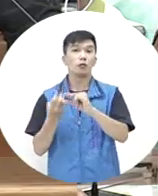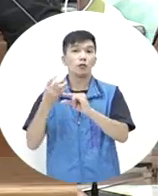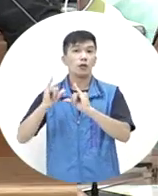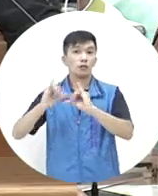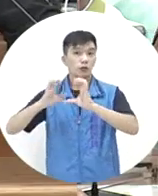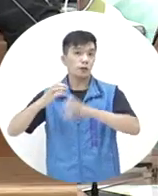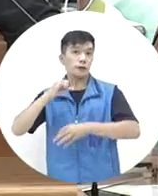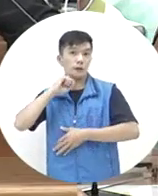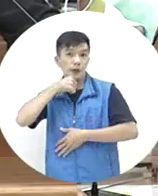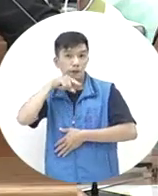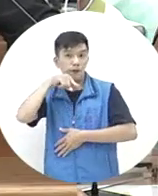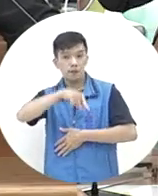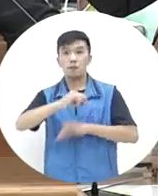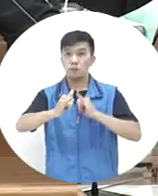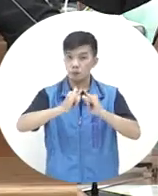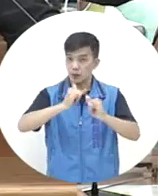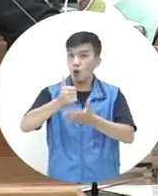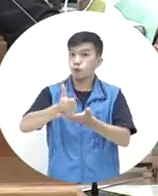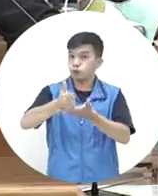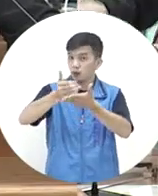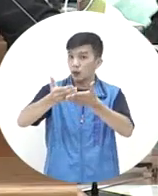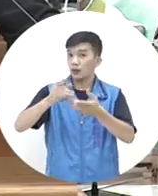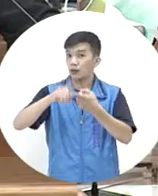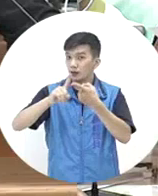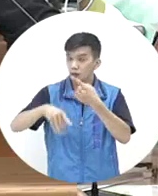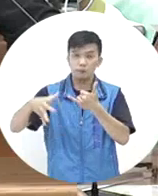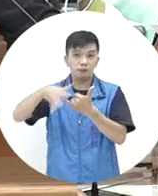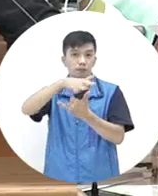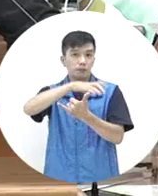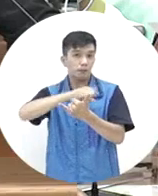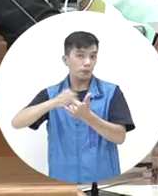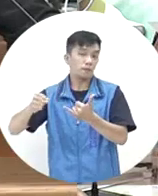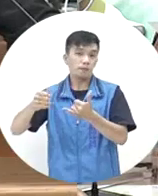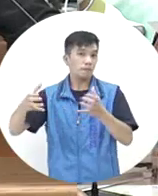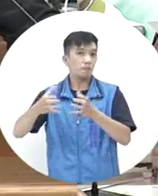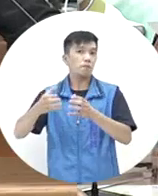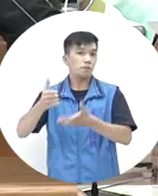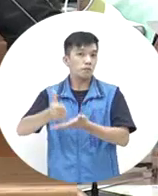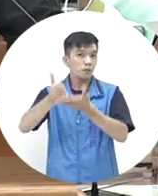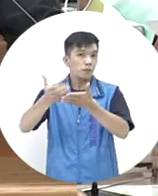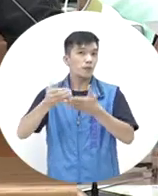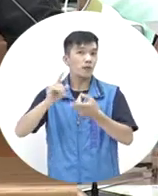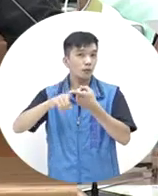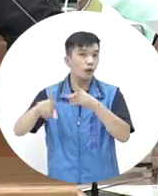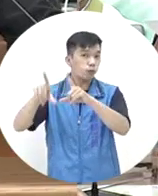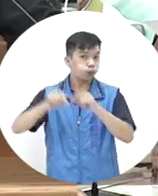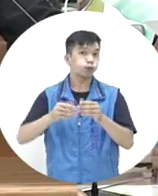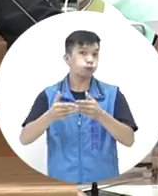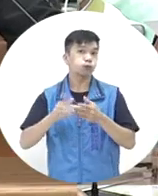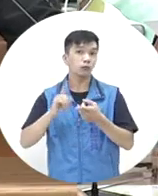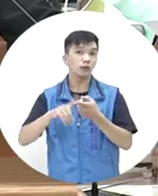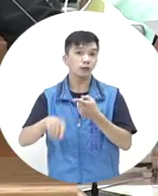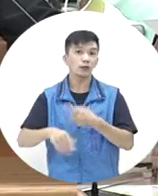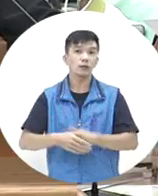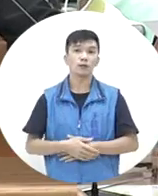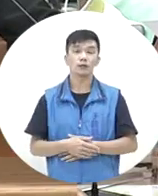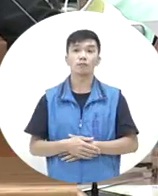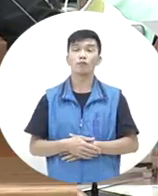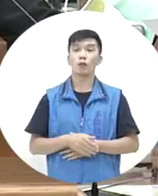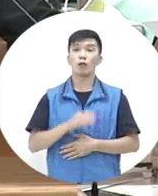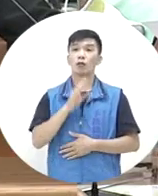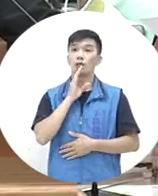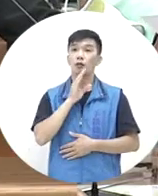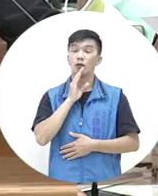遵循台湾人民意志，遵循台湾2300万人意志，对不对？ 当然在 我们这一块土地的每一个